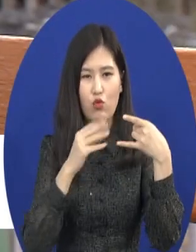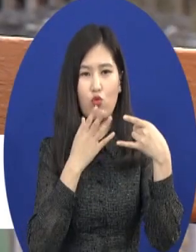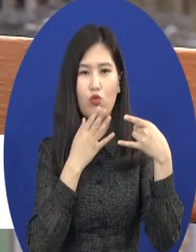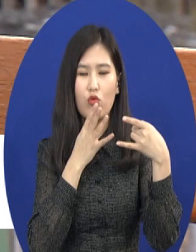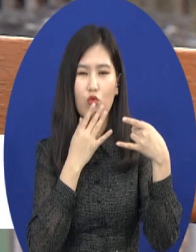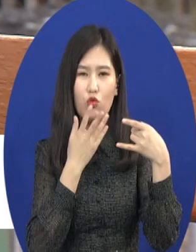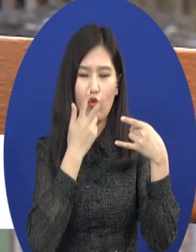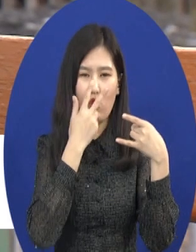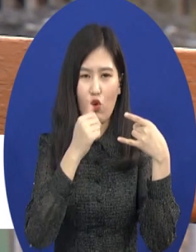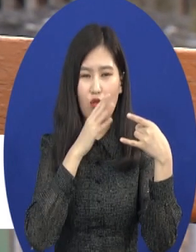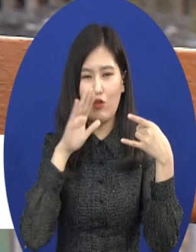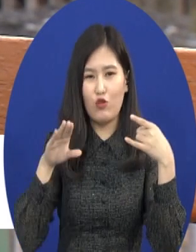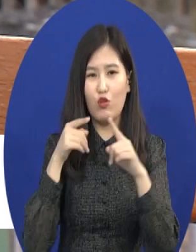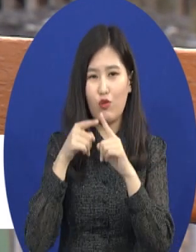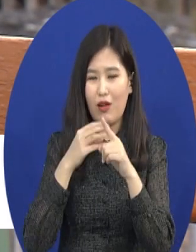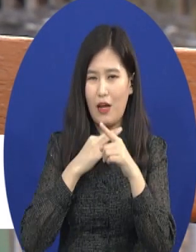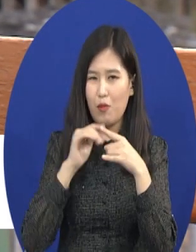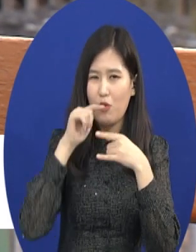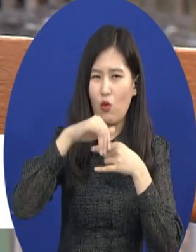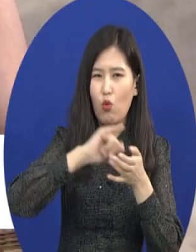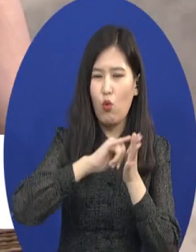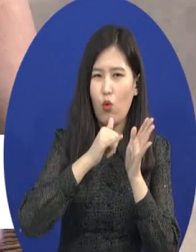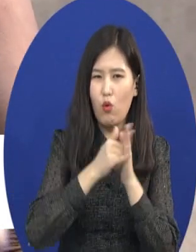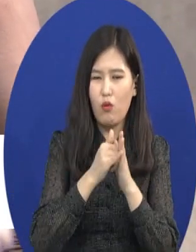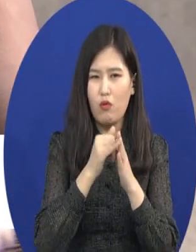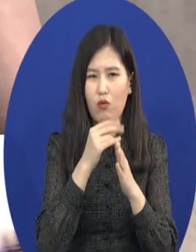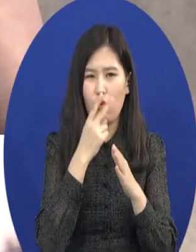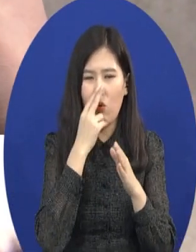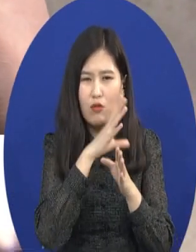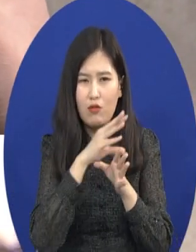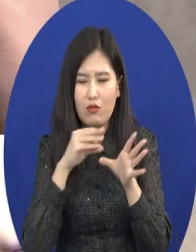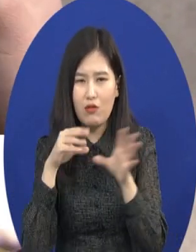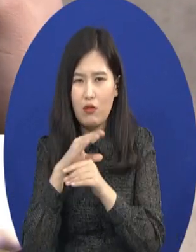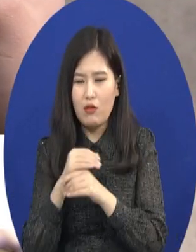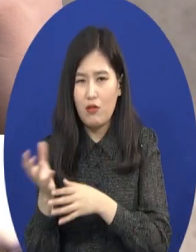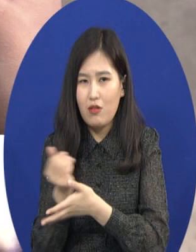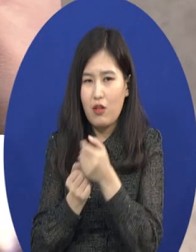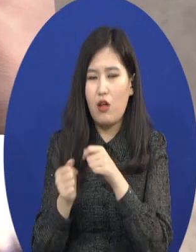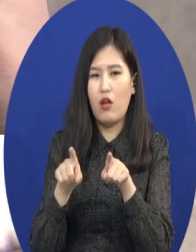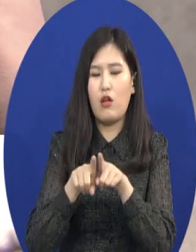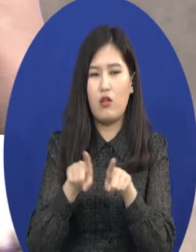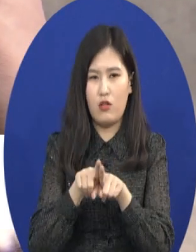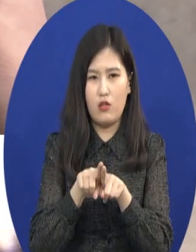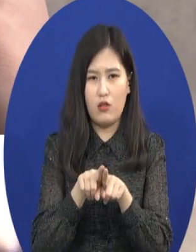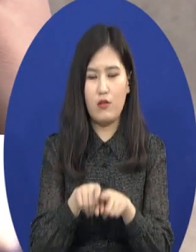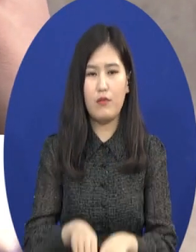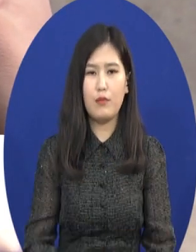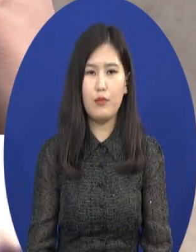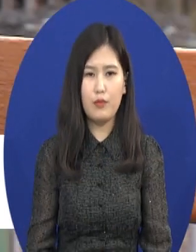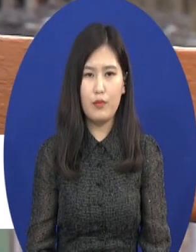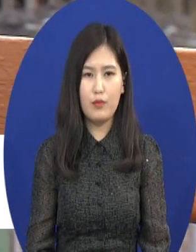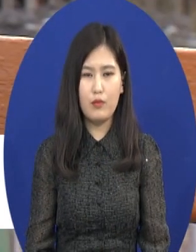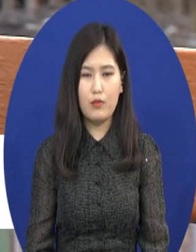Ийм бичлгүүдийг хүүхдэд үзүүлэхгүй тулд YouTube сувг дээр тохиргоо хийдгээ ярьж байлаа. YouTube-ийг их үздэг. Зарим нэгэн үзсгийг найз